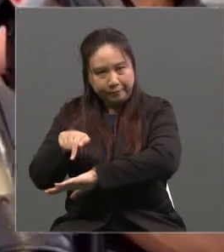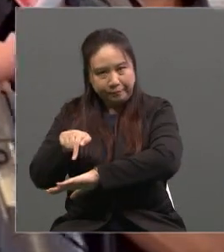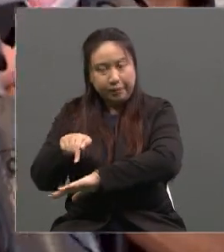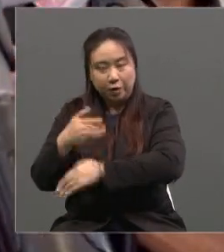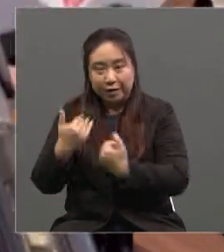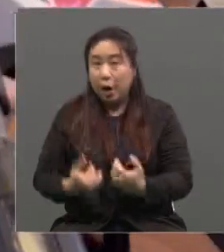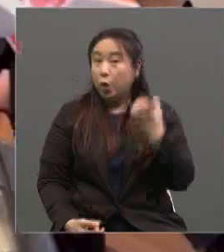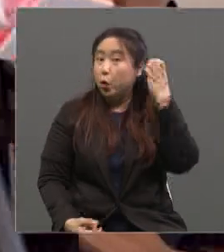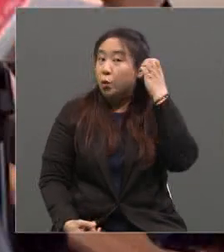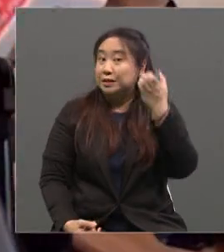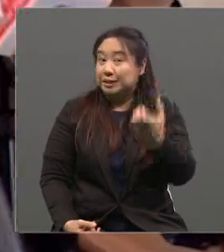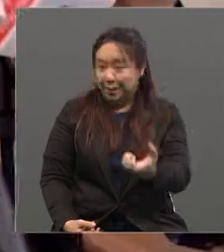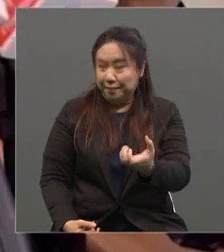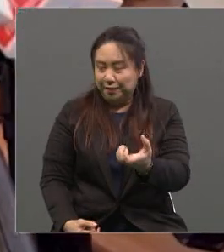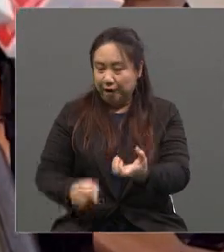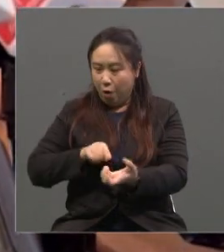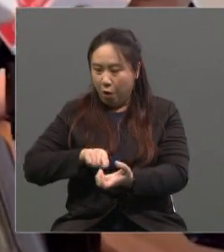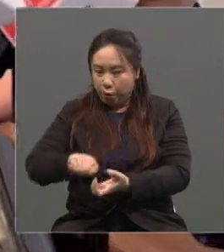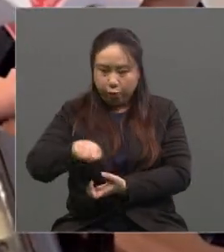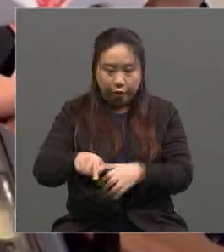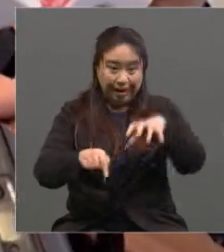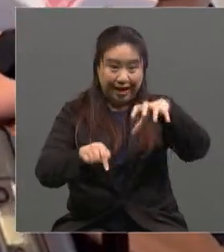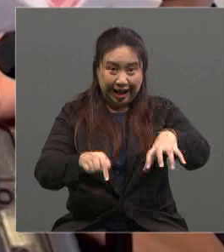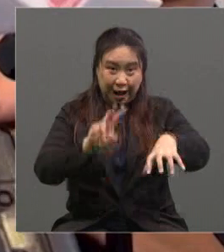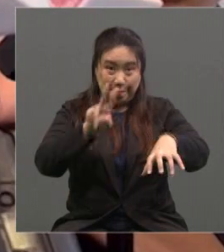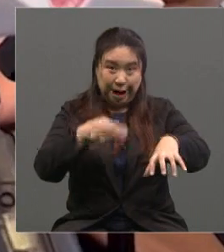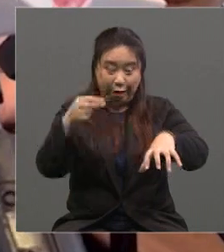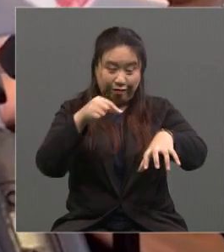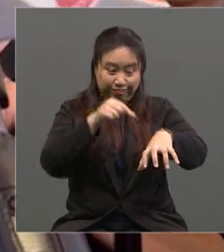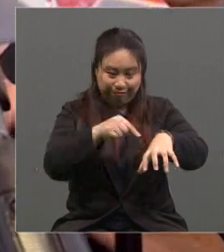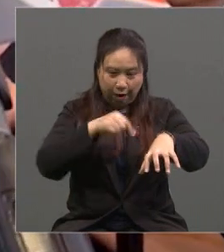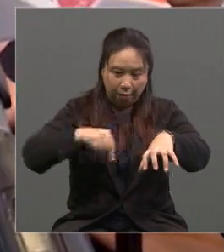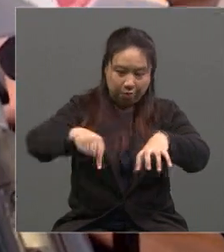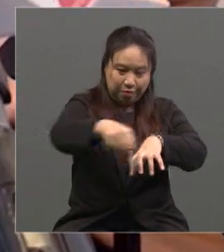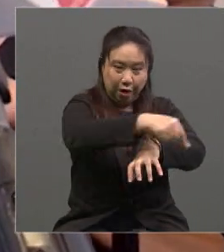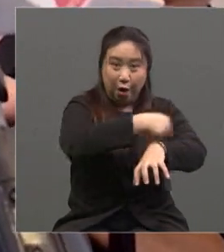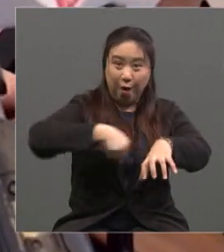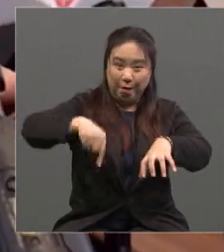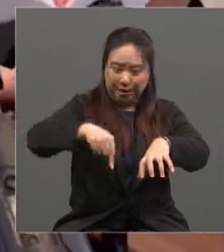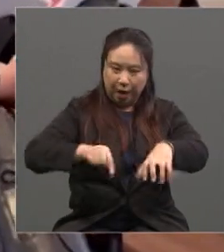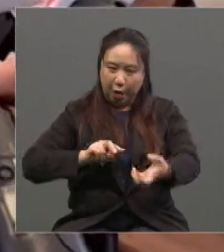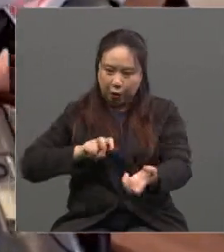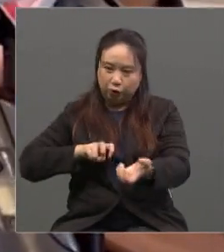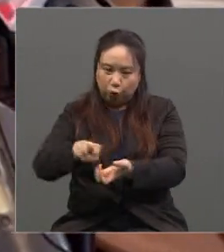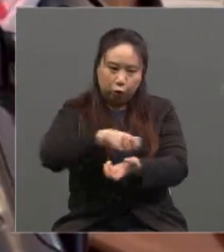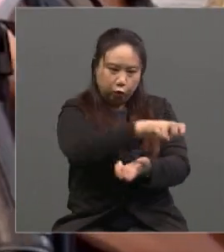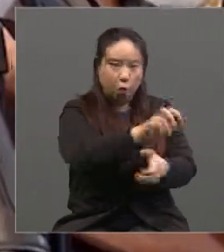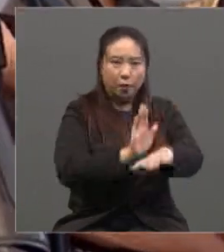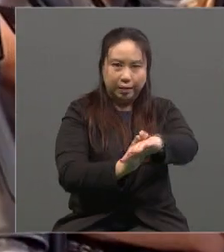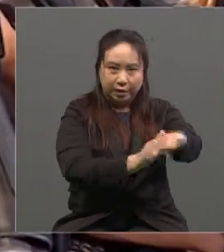ครื่องโทรศัพท์เลยเพื่อแจ้งบุคคลที่อยู่ภายในบริเวณพารากอนให้รับทราบว่าถึงเหตุที่เกิดขึ้น